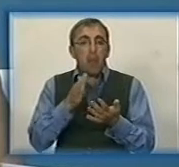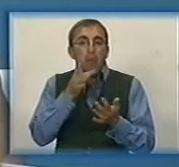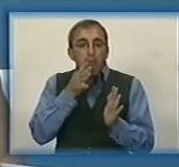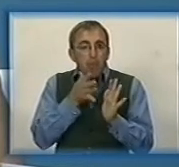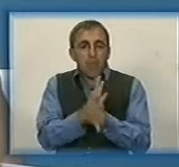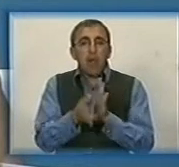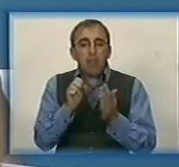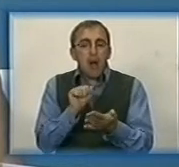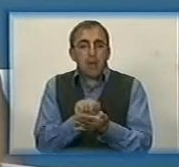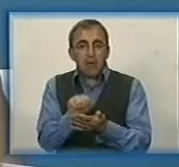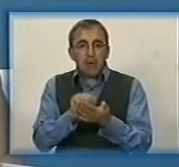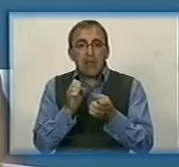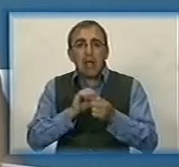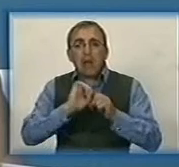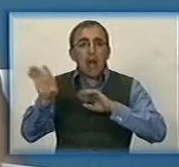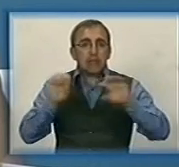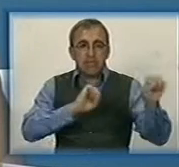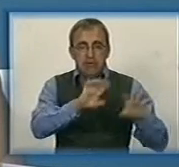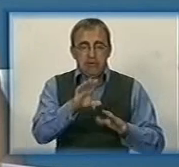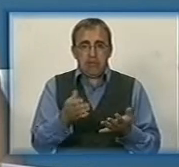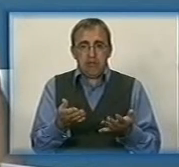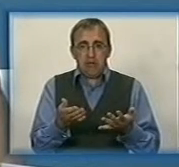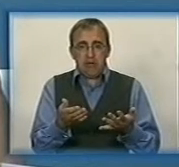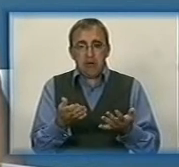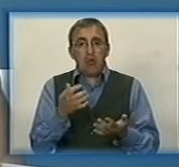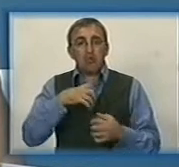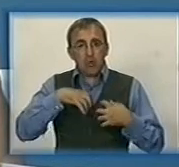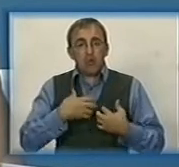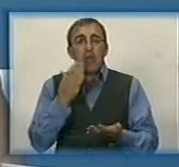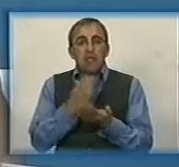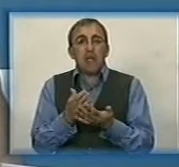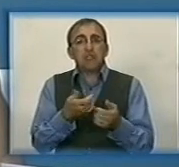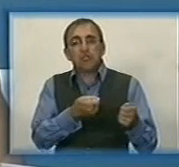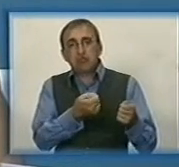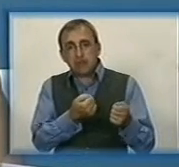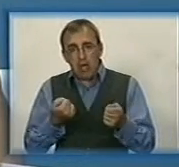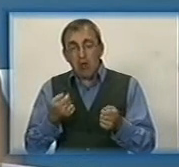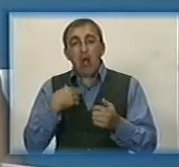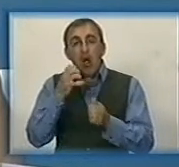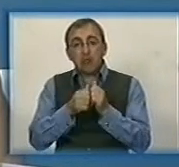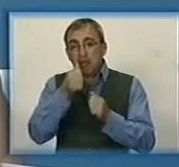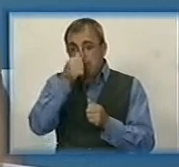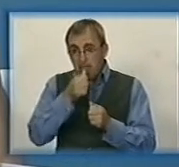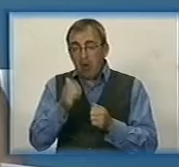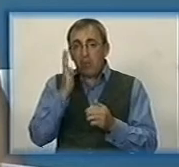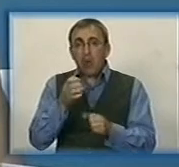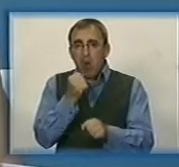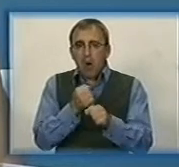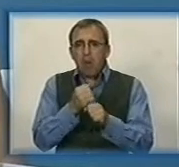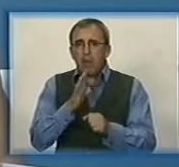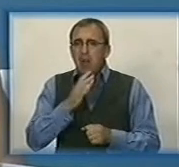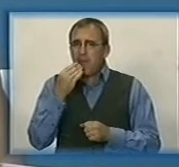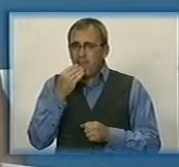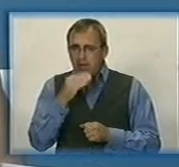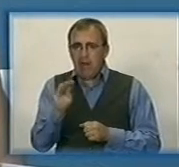и разнести. То есть, поэтому, к сожалению, есть задержки, но с каждым месяцем мы будем стараться, чтобы это работало в идеале.